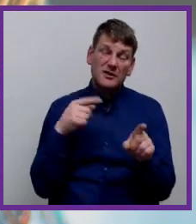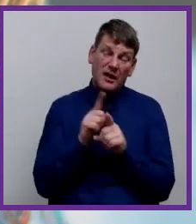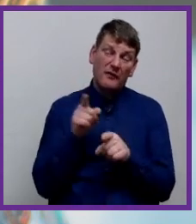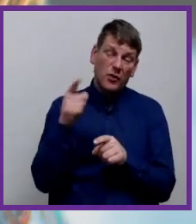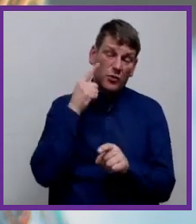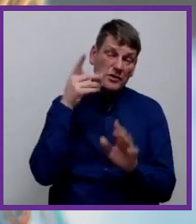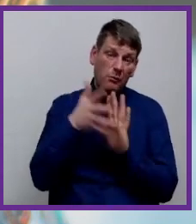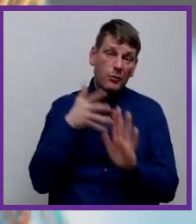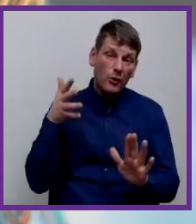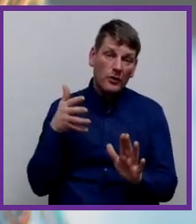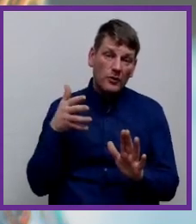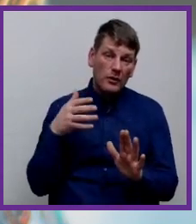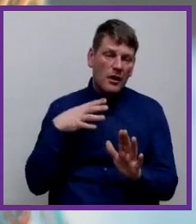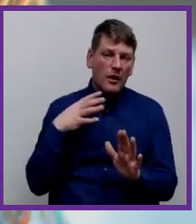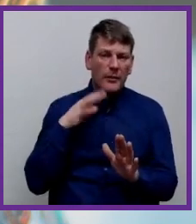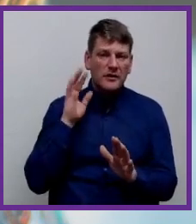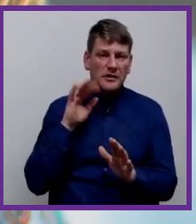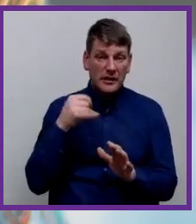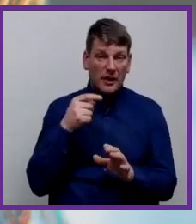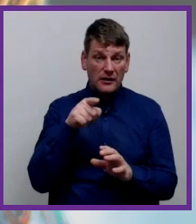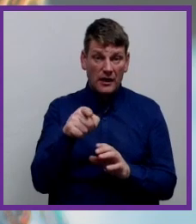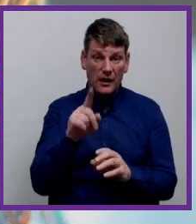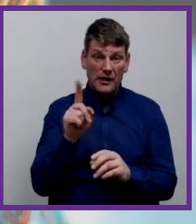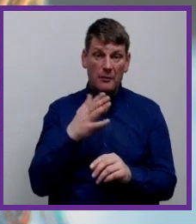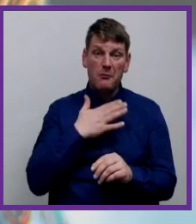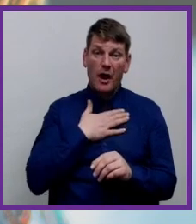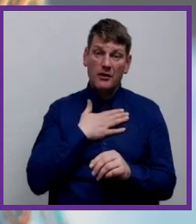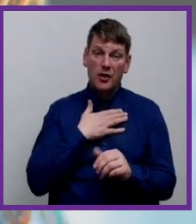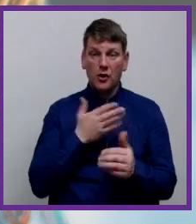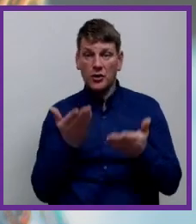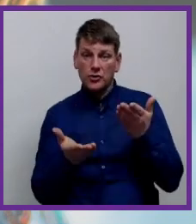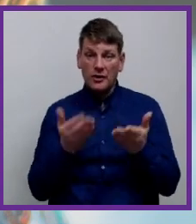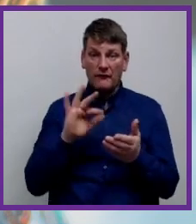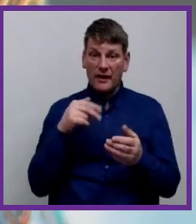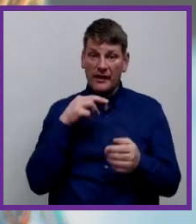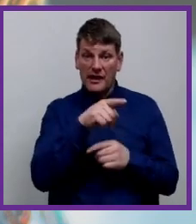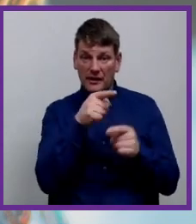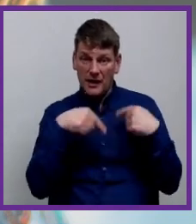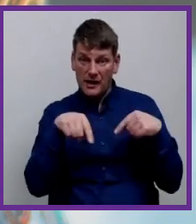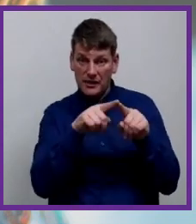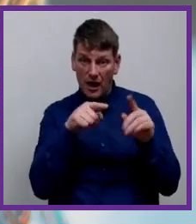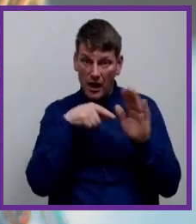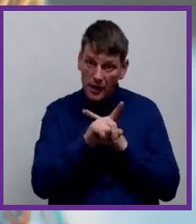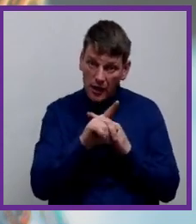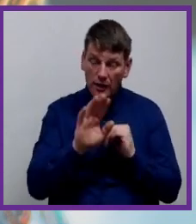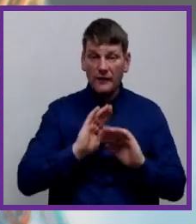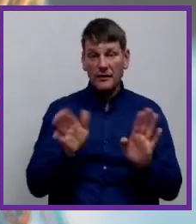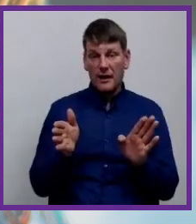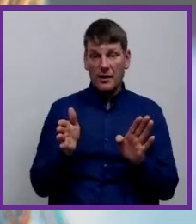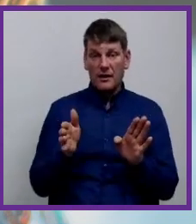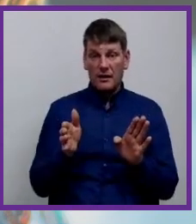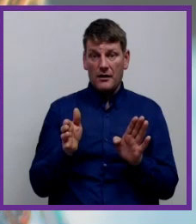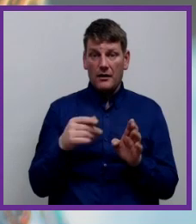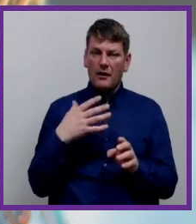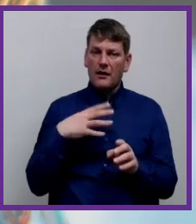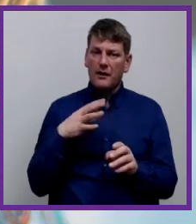saprotu, jo kāpēc, lai viņi to, jo tā atkal tā ir mana izšķiršanās, vai iet tajā zālē iekšā vai neiet iekšā. Un